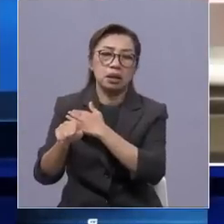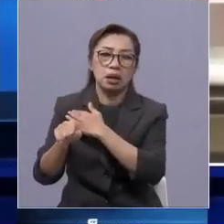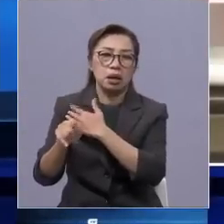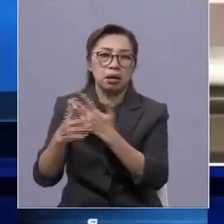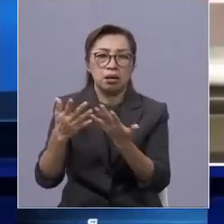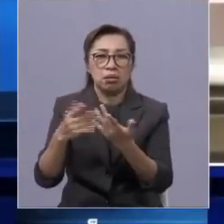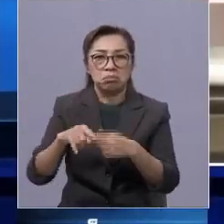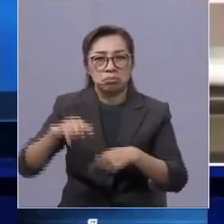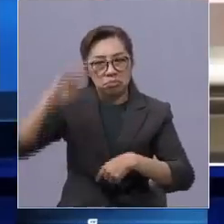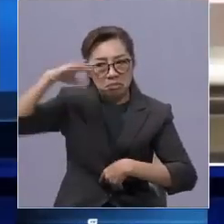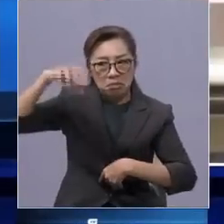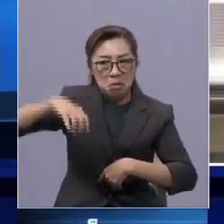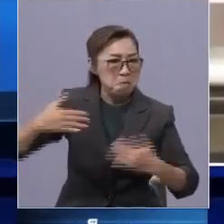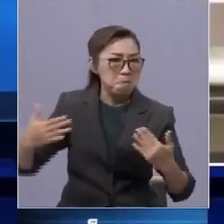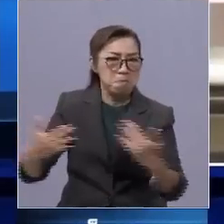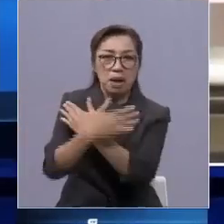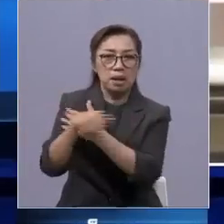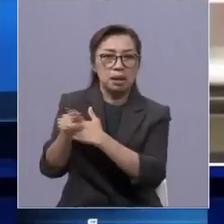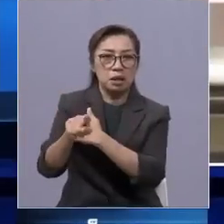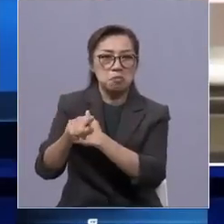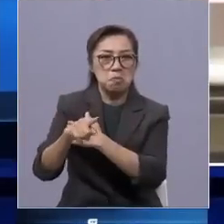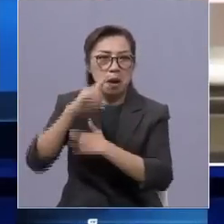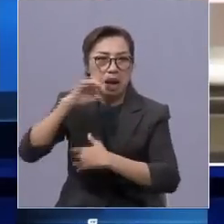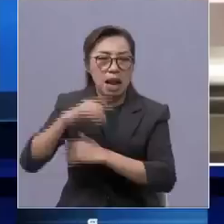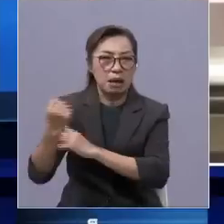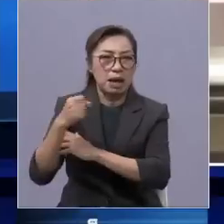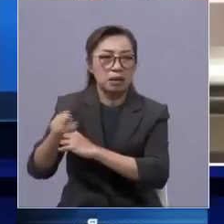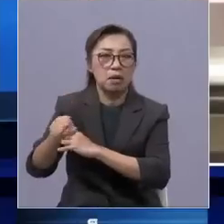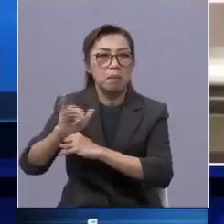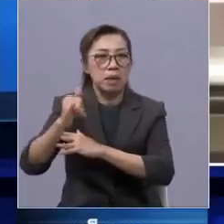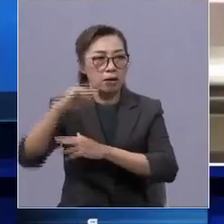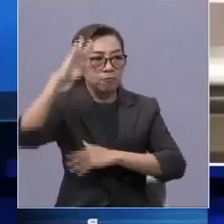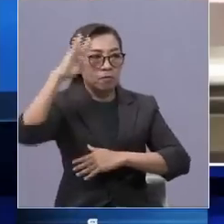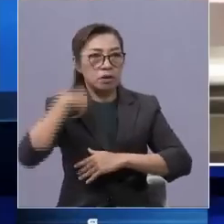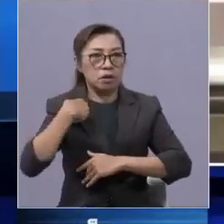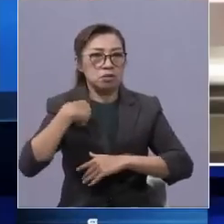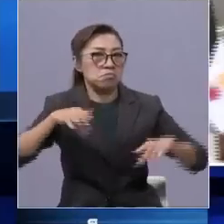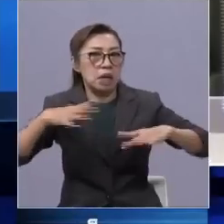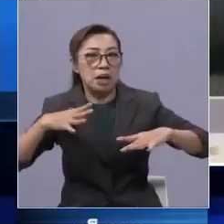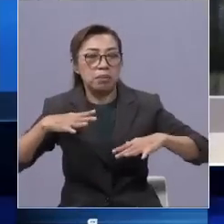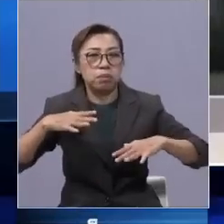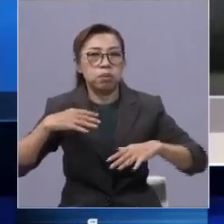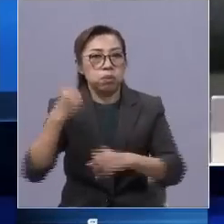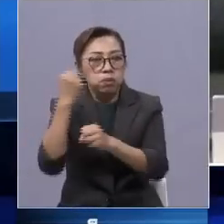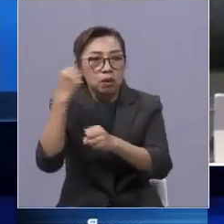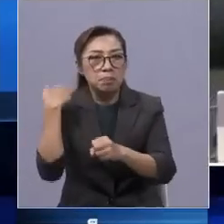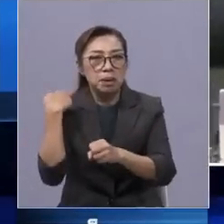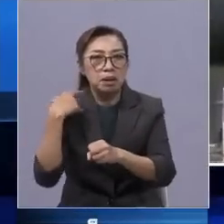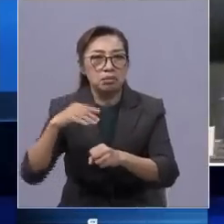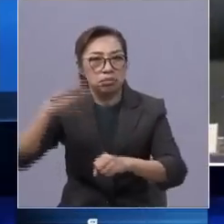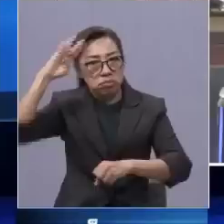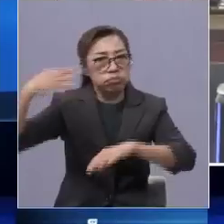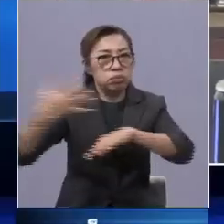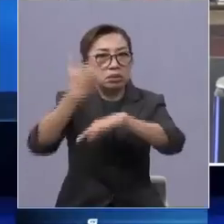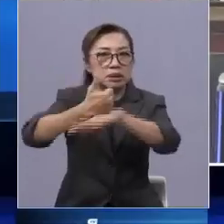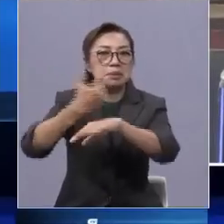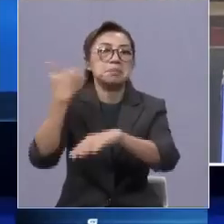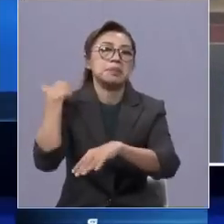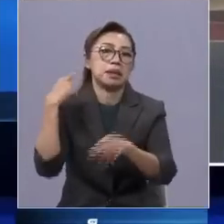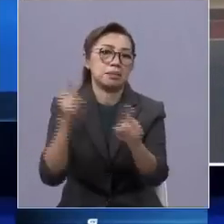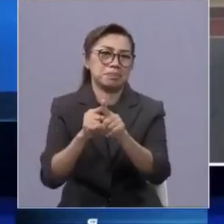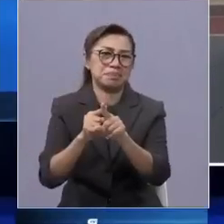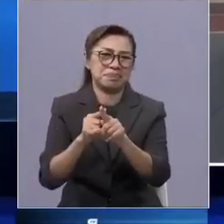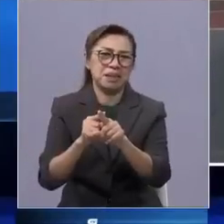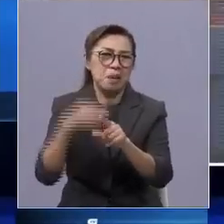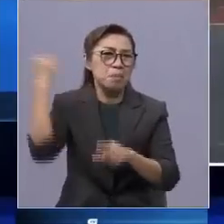รือว่าการหักด้ามพระด้วยเข่าเนี่ยมันอาจจะทำให้แรงต้านของกองทัพรุนแรงแล้วก็นำมาสู่การยึดอำนาจในหลายๆครั้งที่มันเกิดขึ้นใน